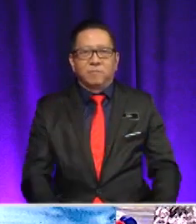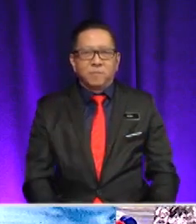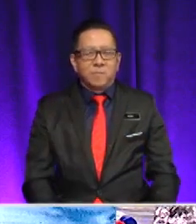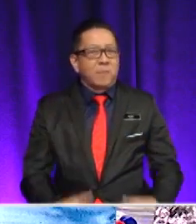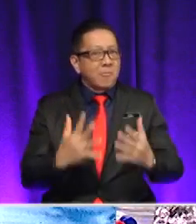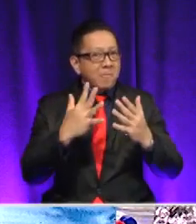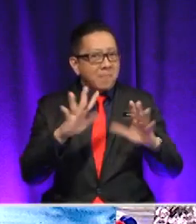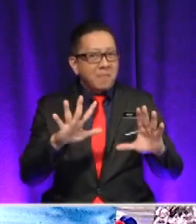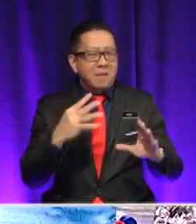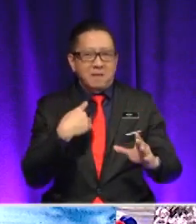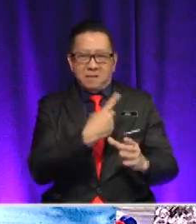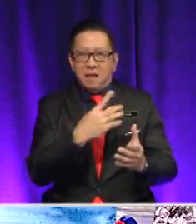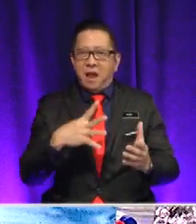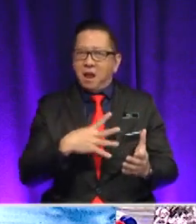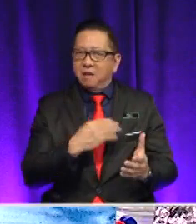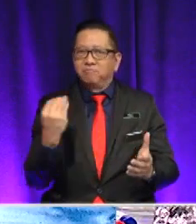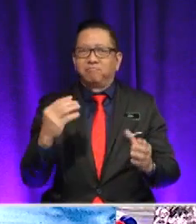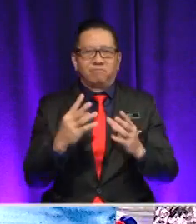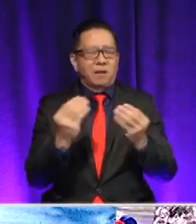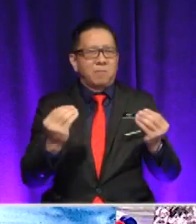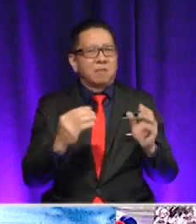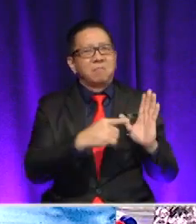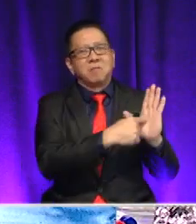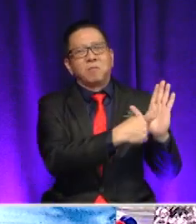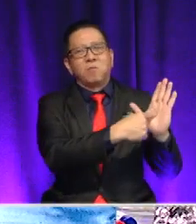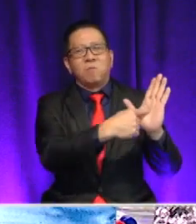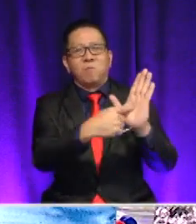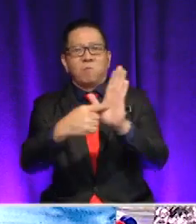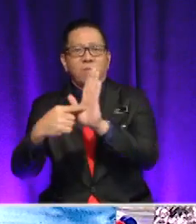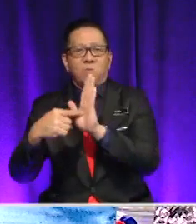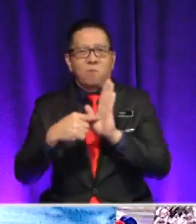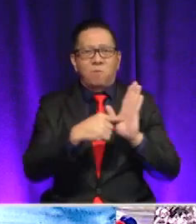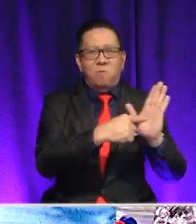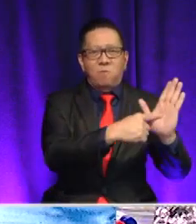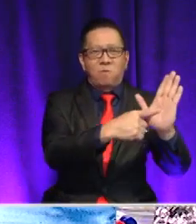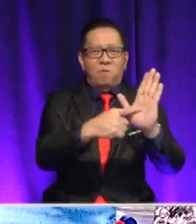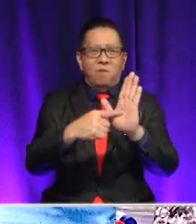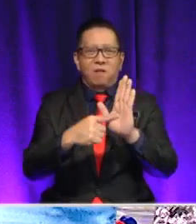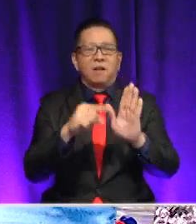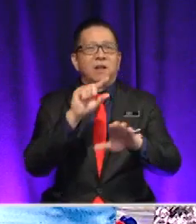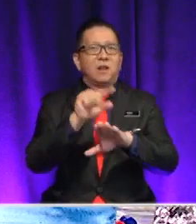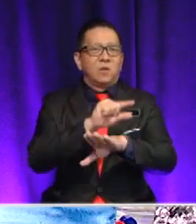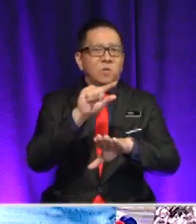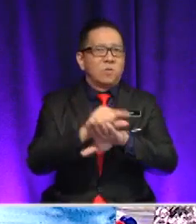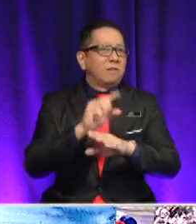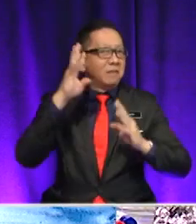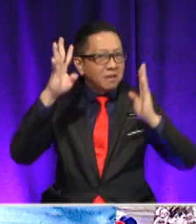menghasilkan karya Ivan itu perlu pamerkan bagaimana kita tidak pamit kita boleh menggunakan creativitas